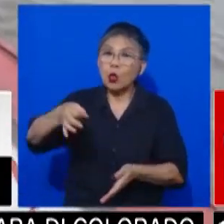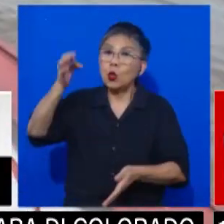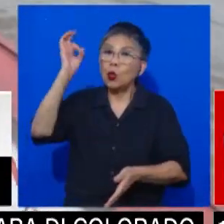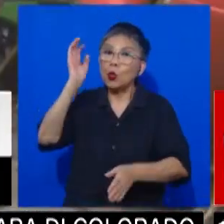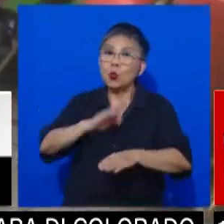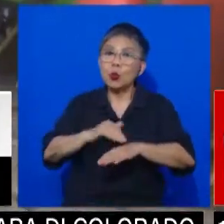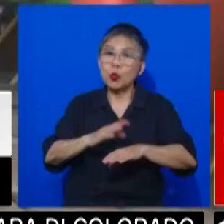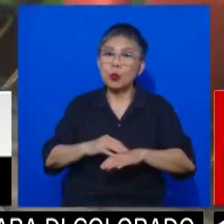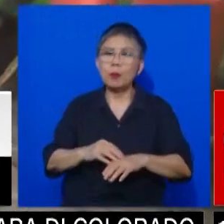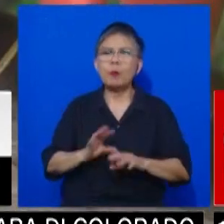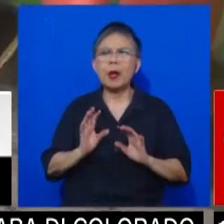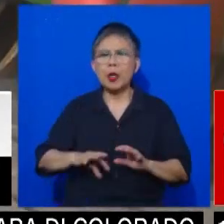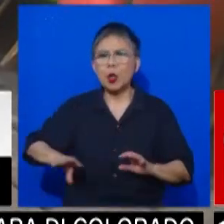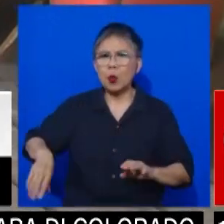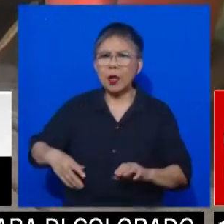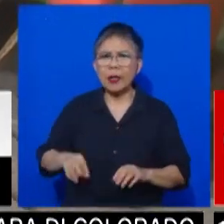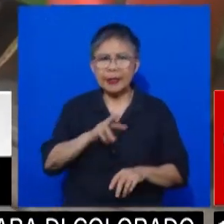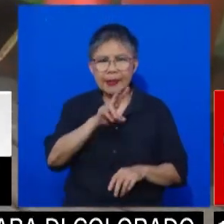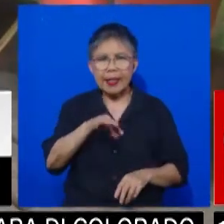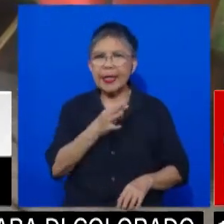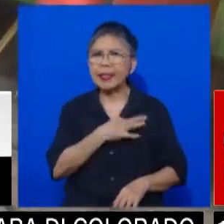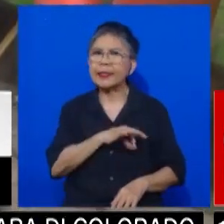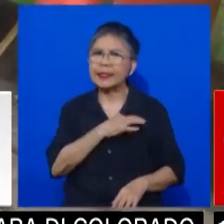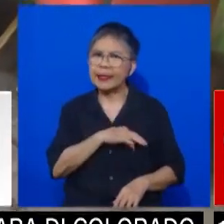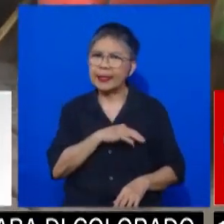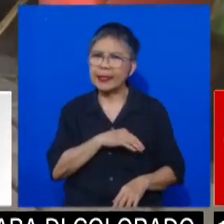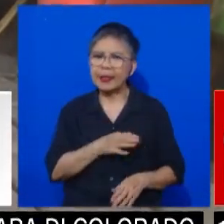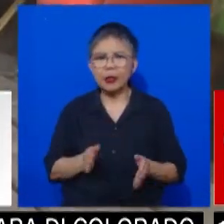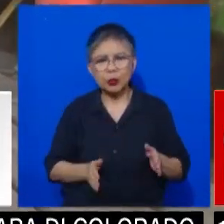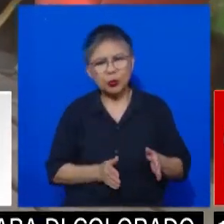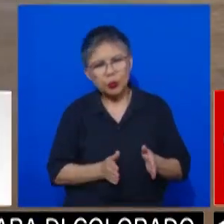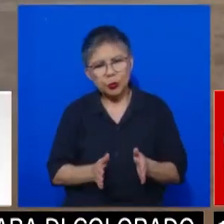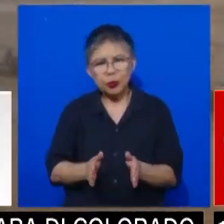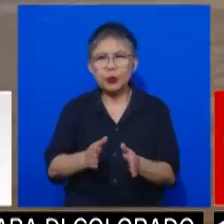kepala keluarga untuk mencari rezeki di Sungai